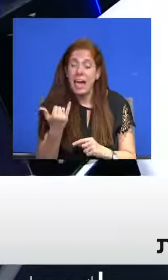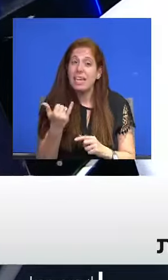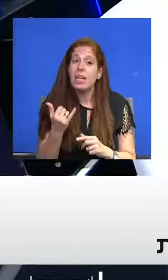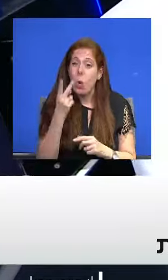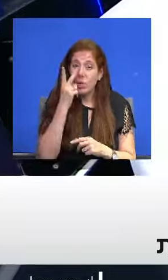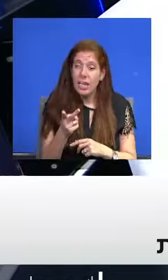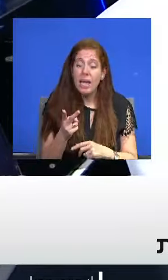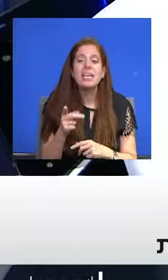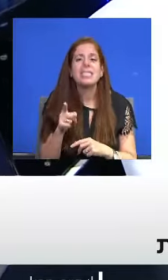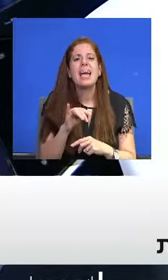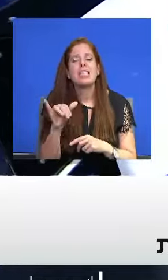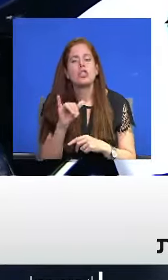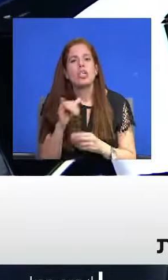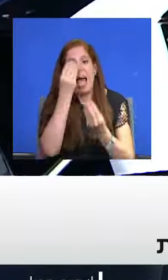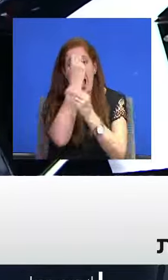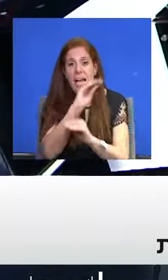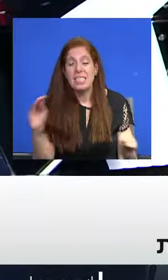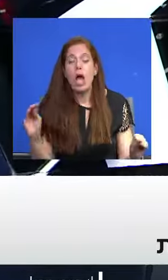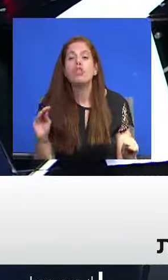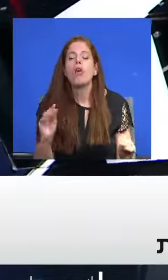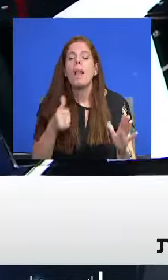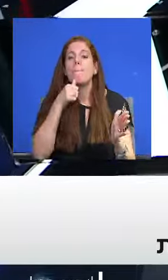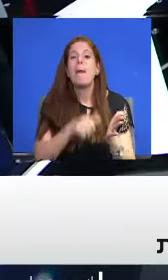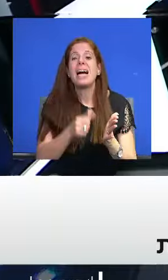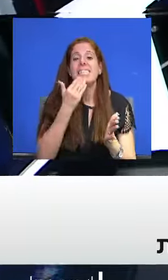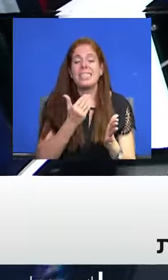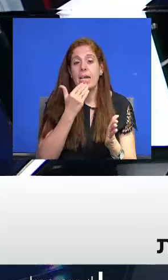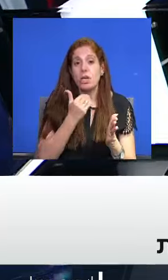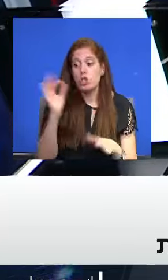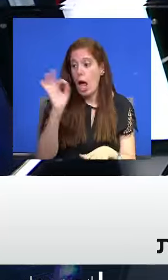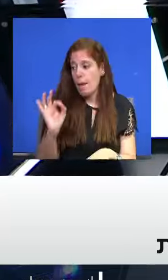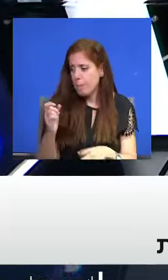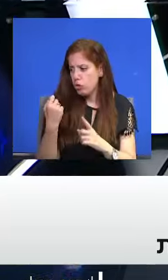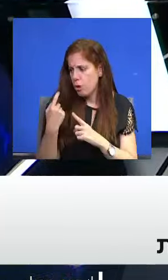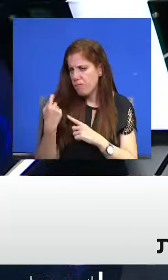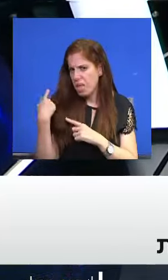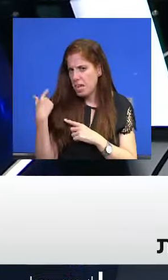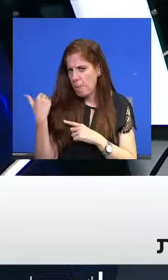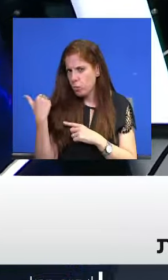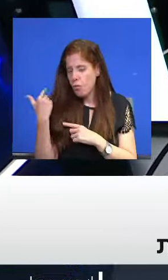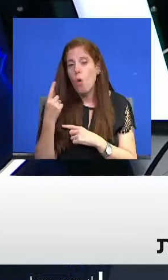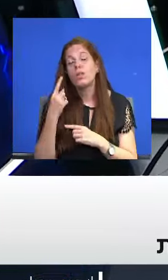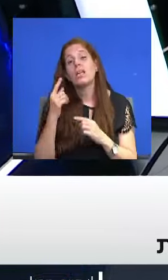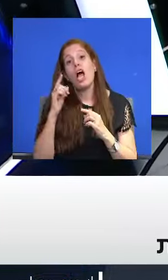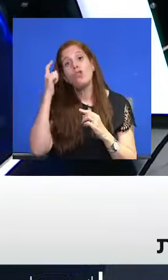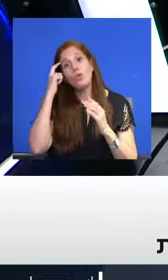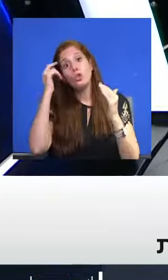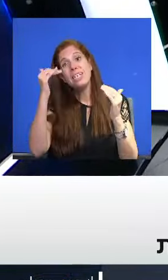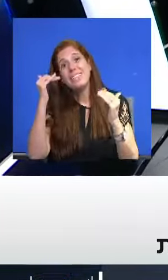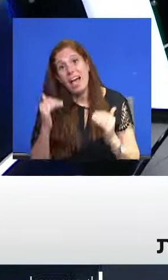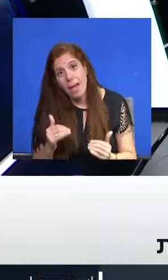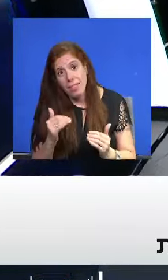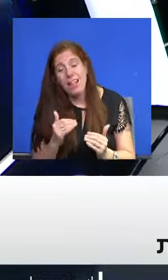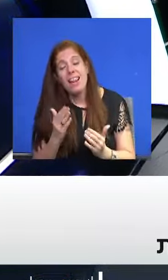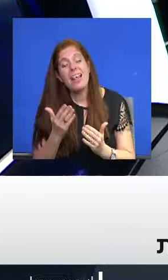זו איזושהי הכרזה של בנק ישראל שהריבית שלפני כמה שבועות העריכו בבנק ישראל שהיא תרד לקראת אמצע השנה